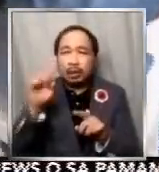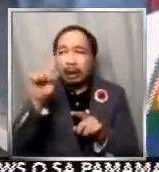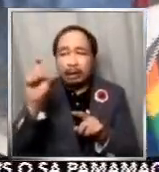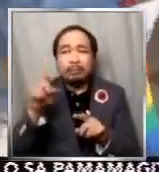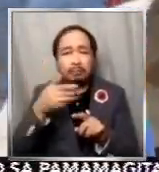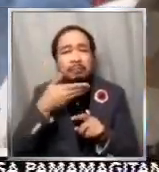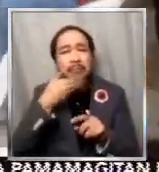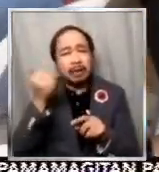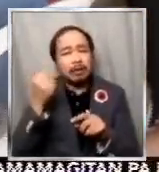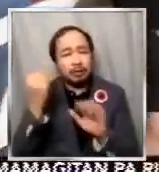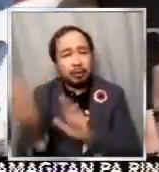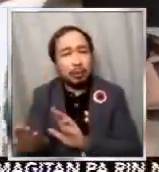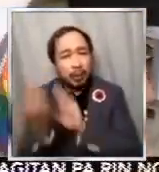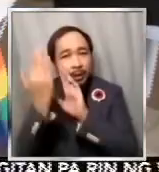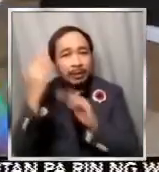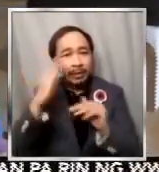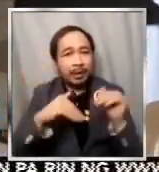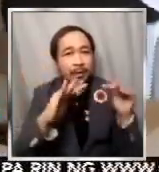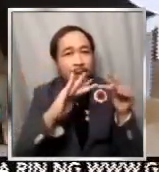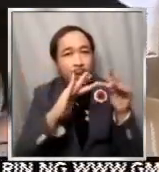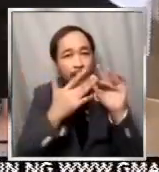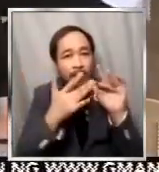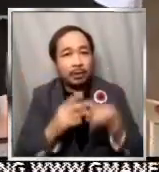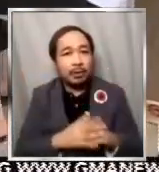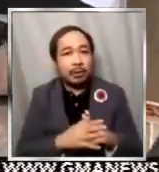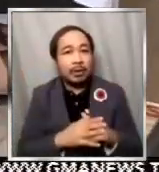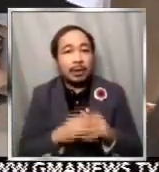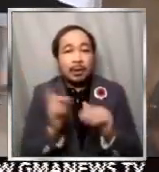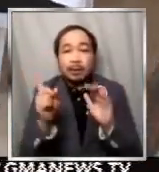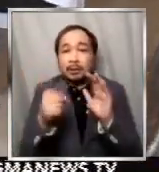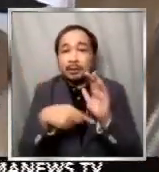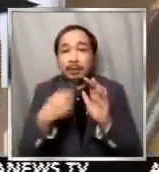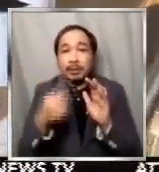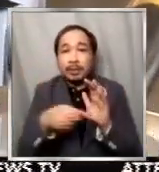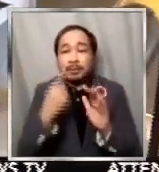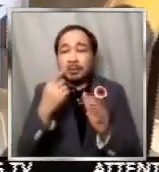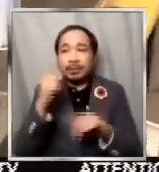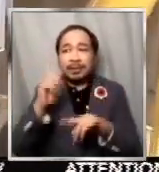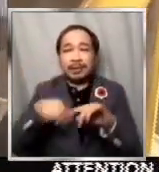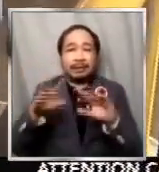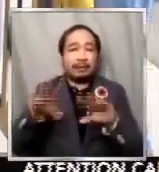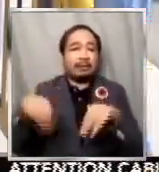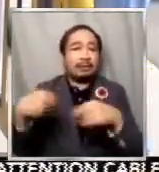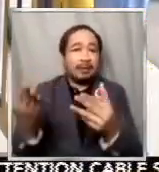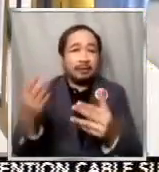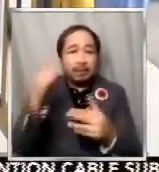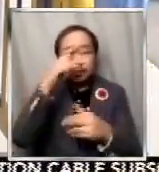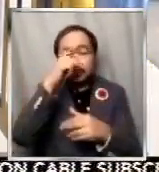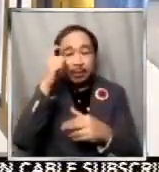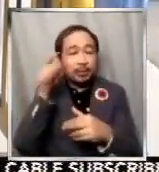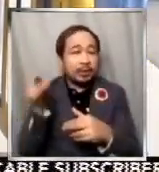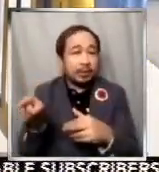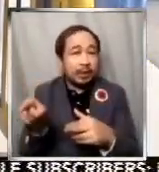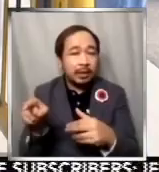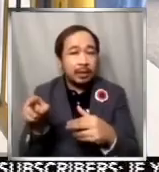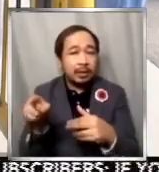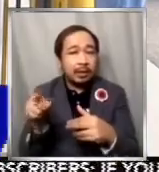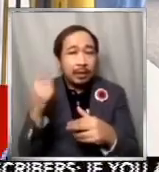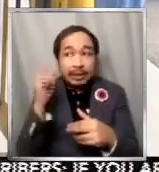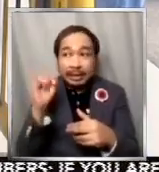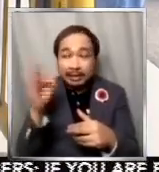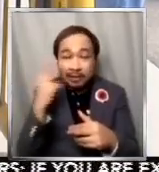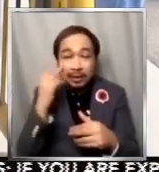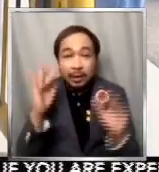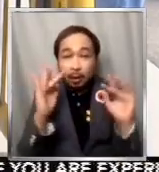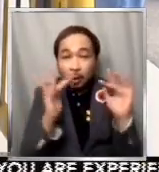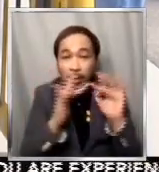Meron po dyan times na hindi po pala namin sila pwedeng mabigyan because they're too weak. Na kung online yon, paano namin masasabi